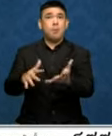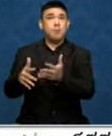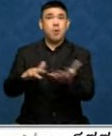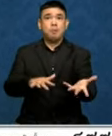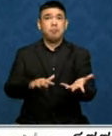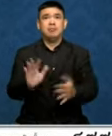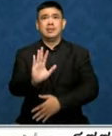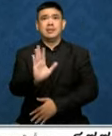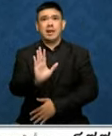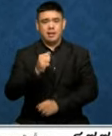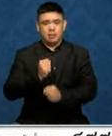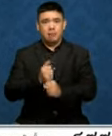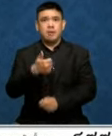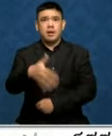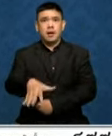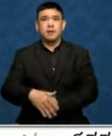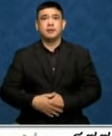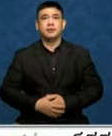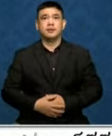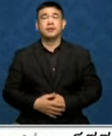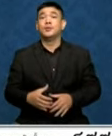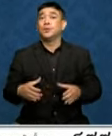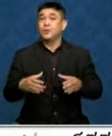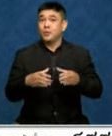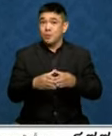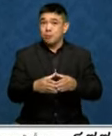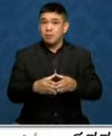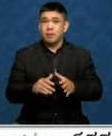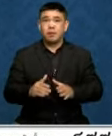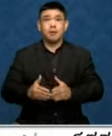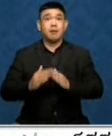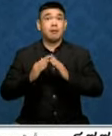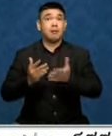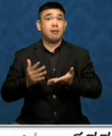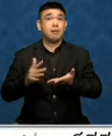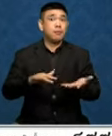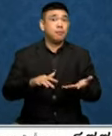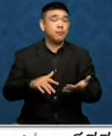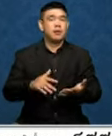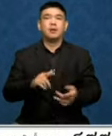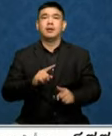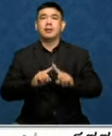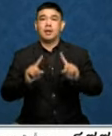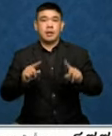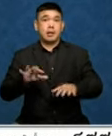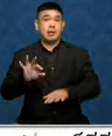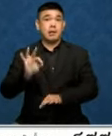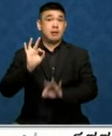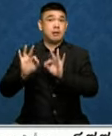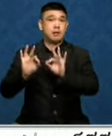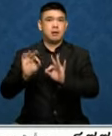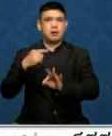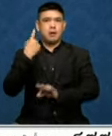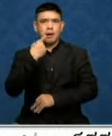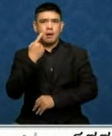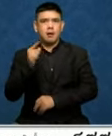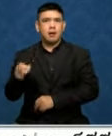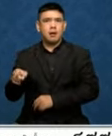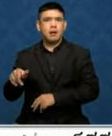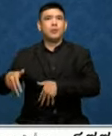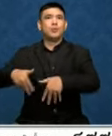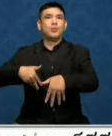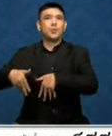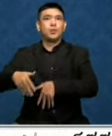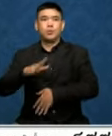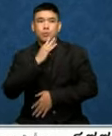ล้างนี้นะครับทำไม่ได้หรอกครับพรรคการเมืองเกิดไปเยอะยะก็ช่างเขาแต่คนที่จะเลือกเขก็คือประชาชนถ้าทำ